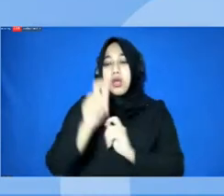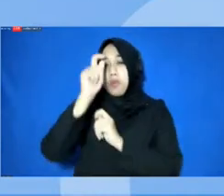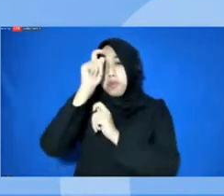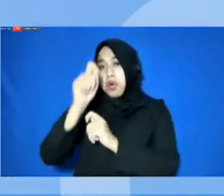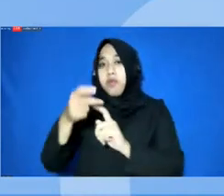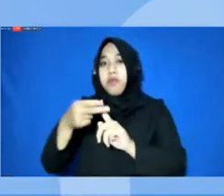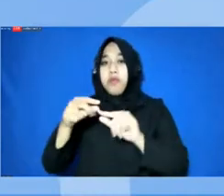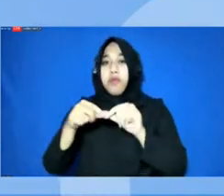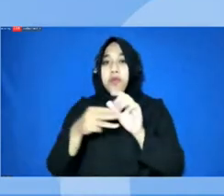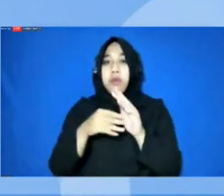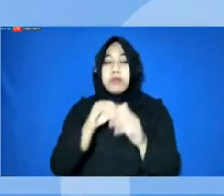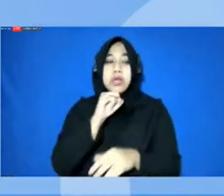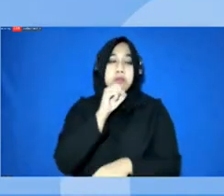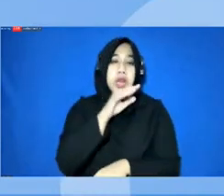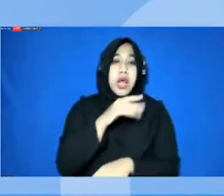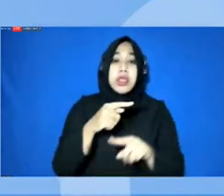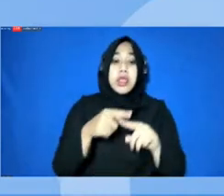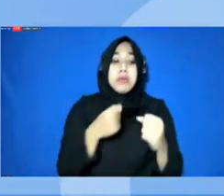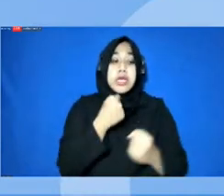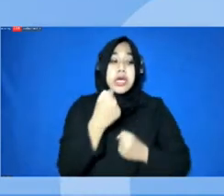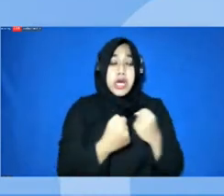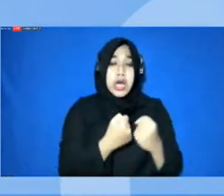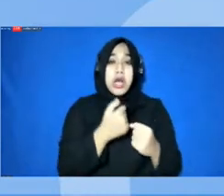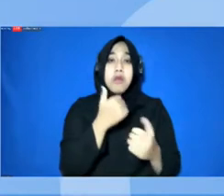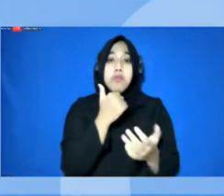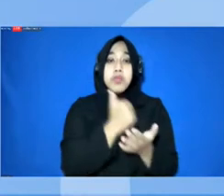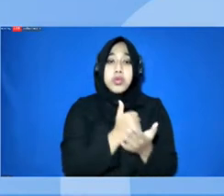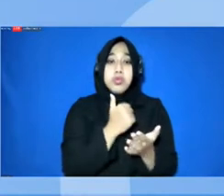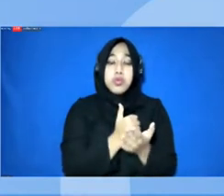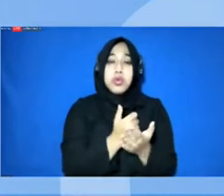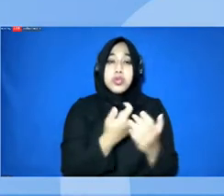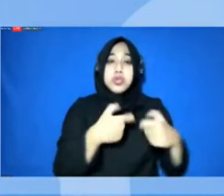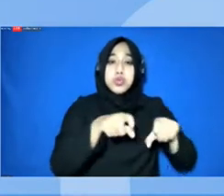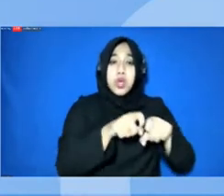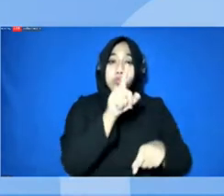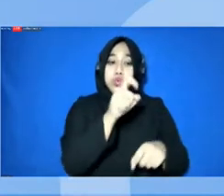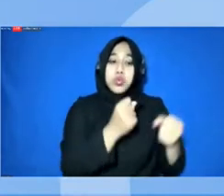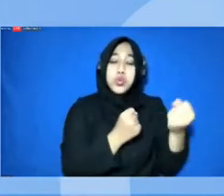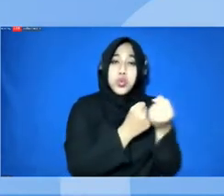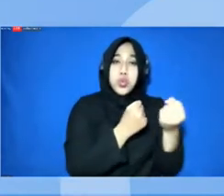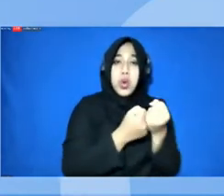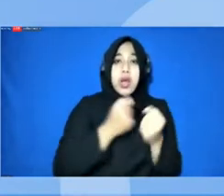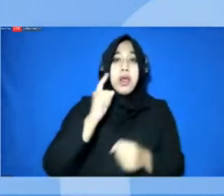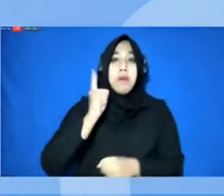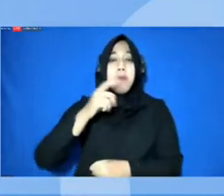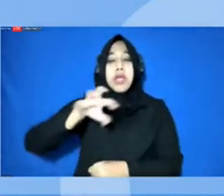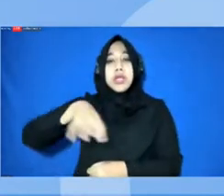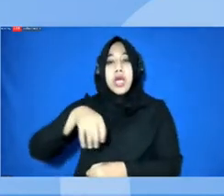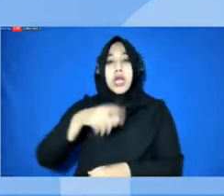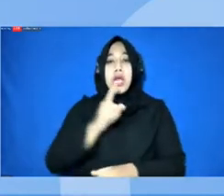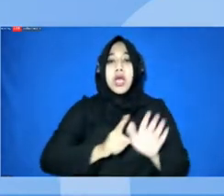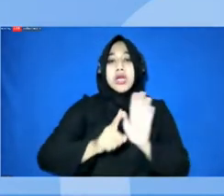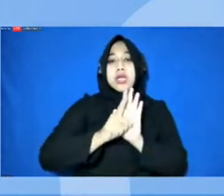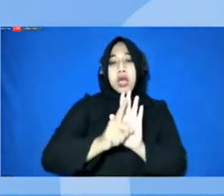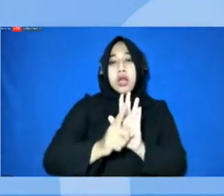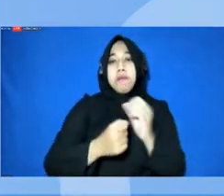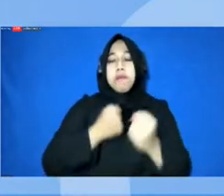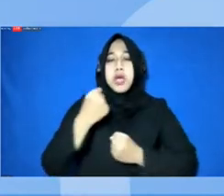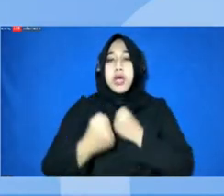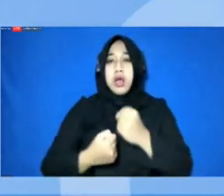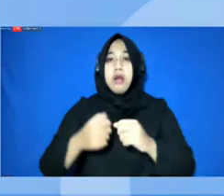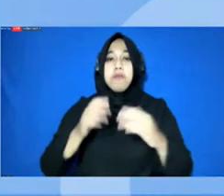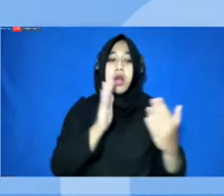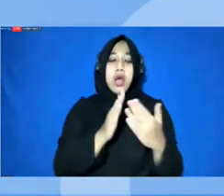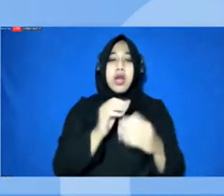katakan. Tapi agar gerakan ini sustainable, perlu juga ada dukungan dari pemerintah daerah sebagai leader dan penggerak dalam